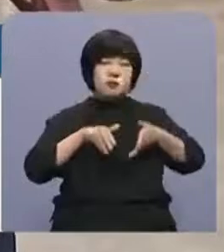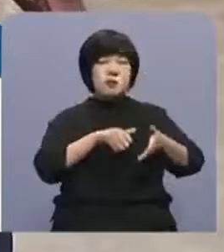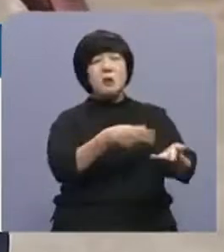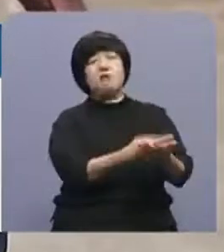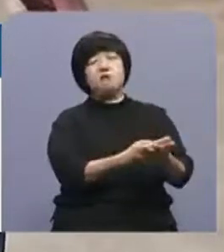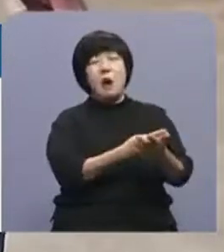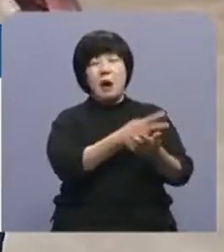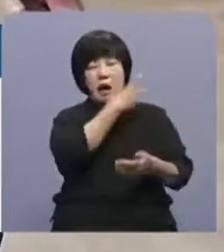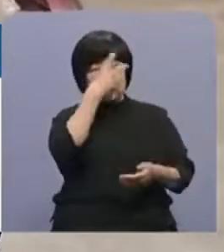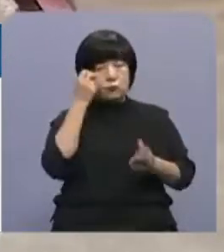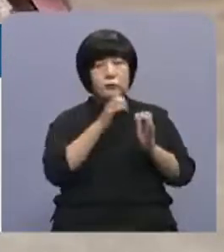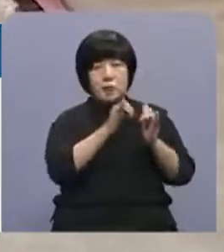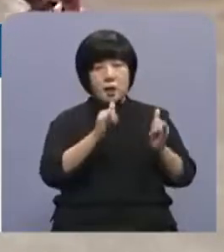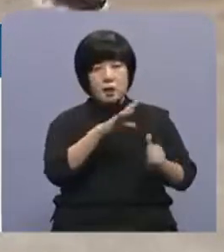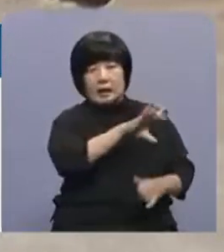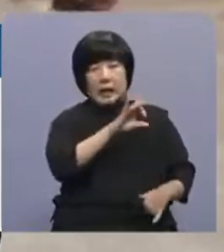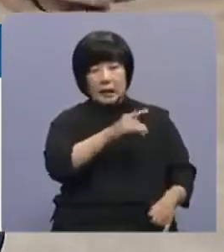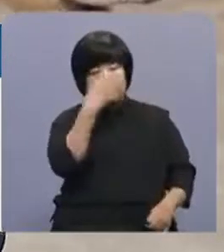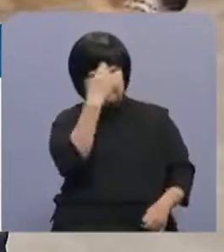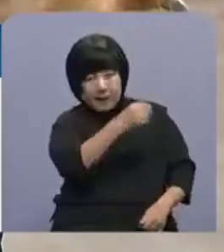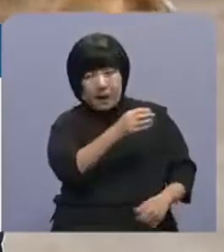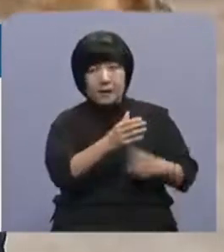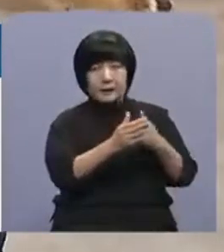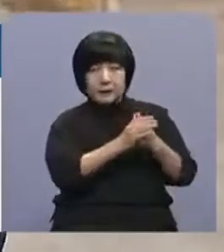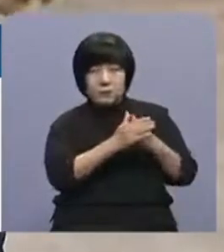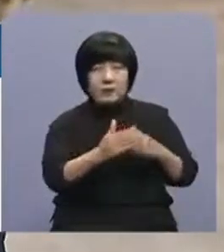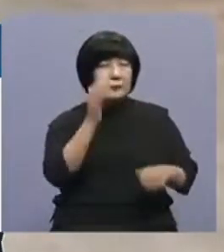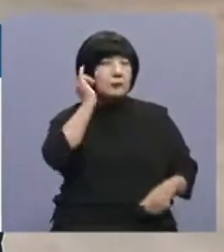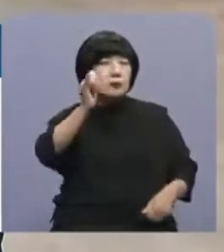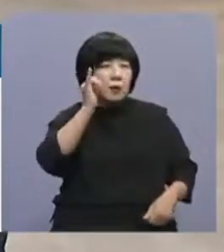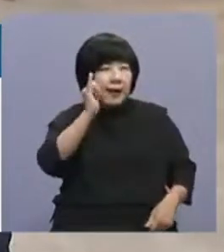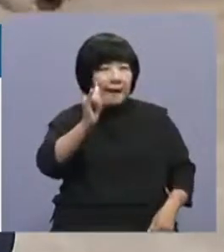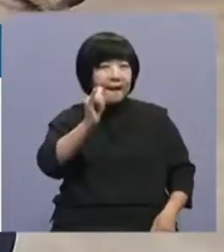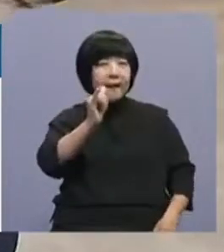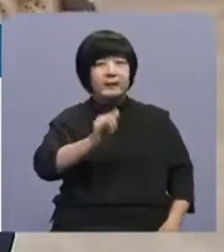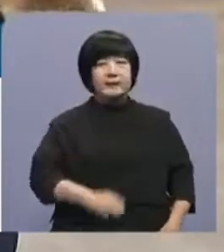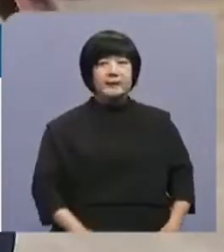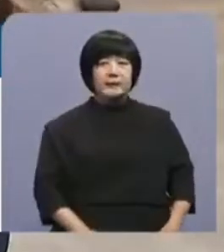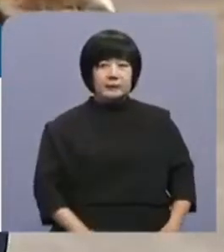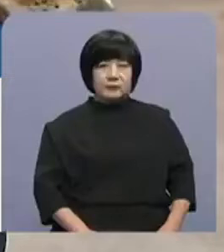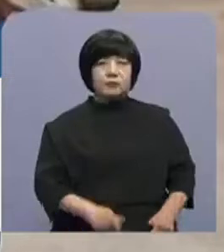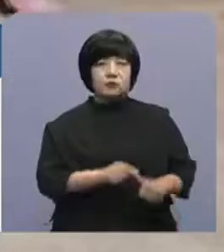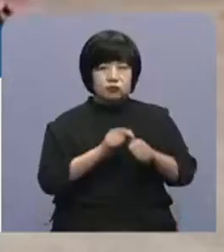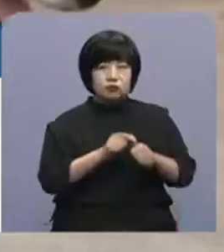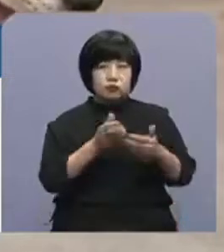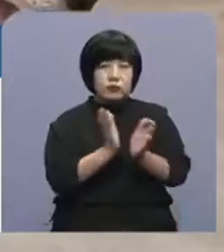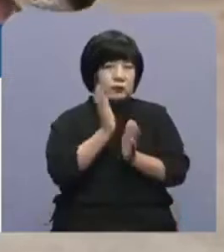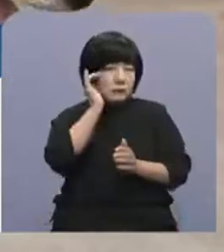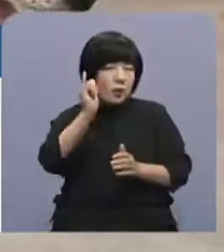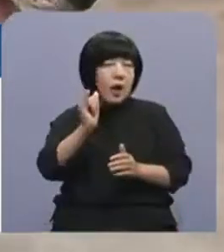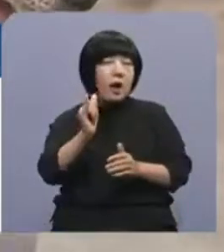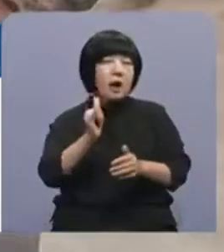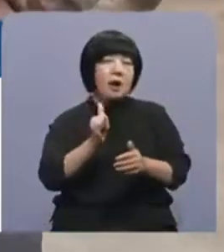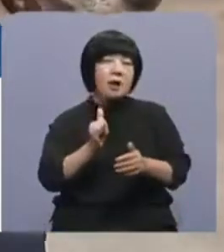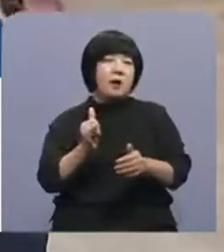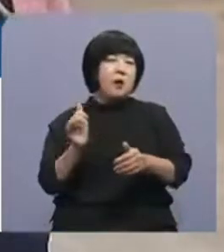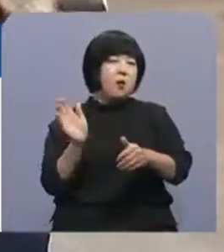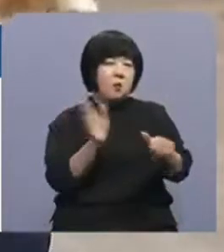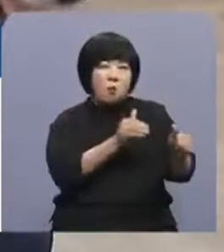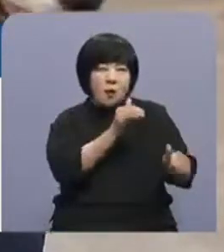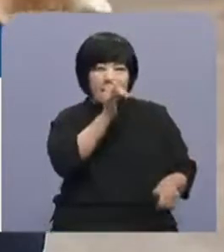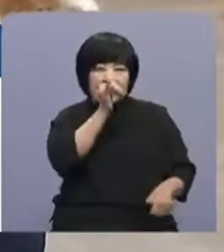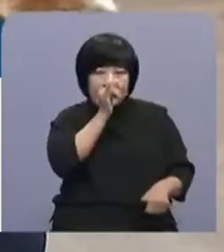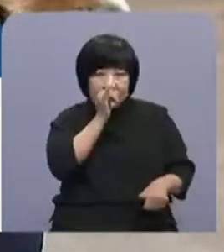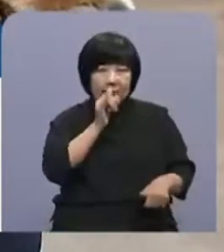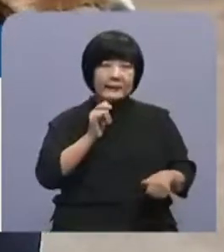있잖아요. 그런 분들을 가끔씩 보거든요. 그러면 제가 이제 전화를 해서 구조대에 전화해서 예, 도움 요청하기도 하거든요. 강아지